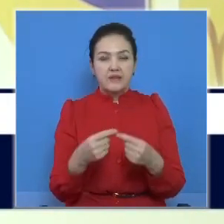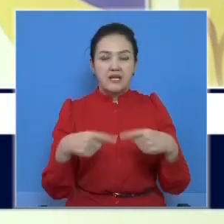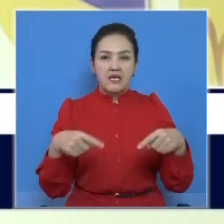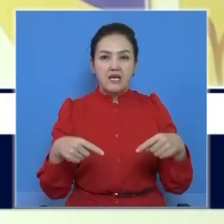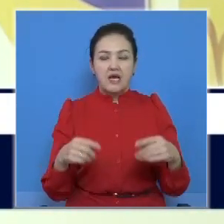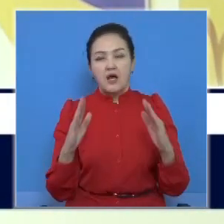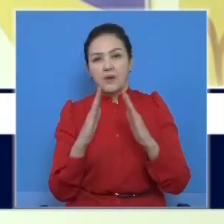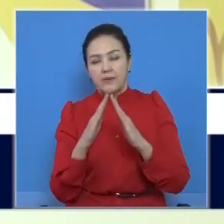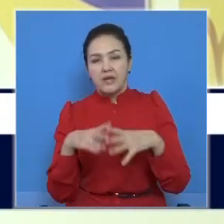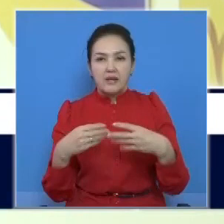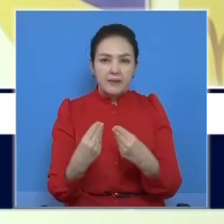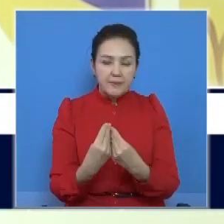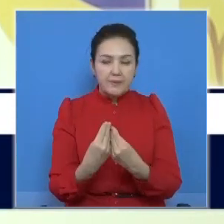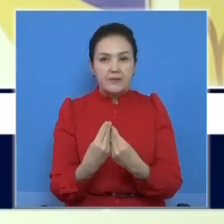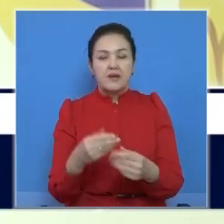әртүрлі жанұяларға